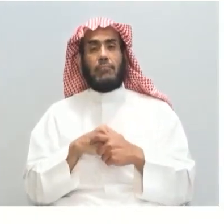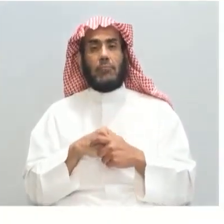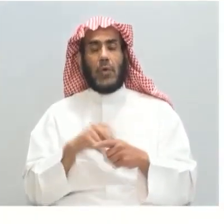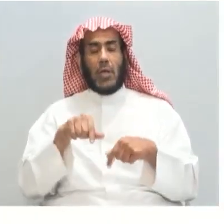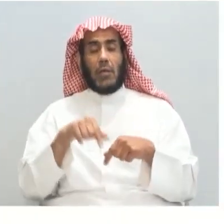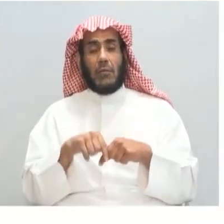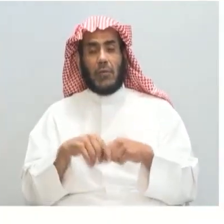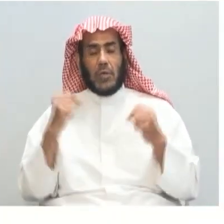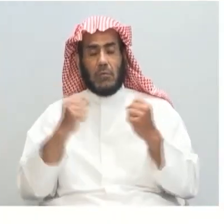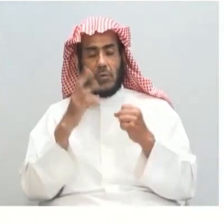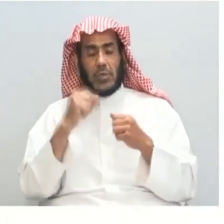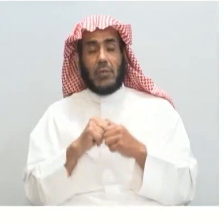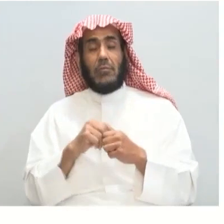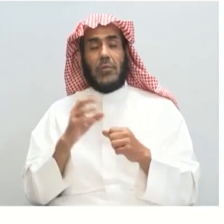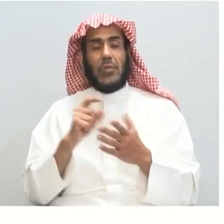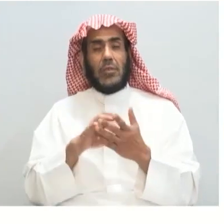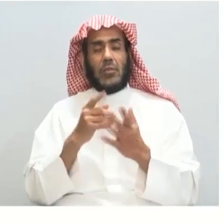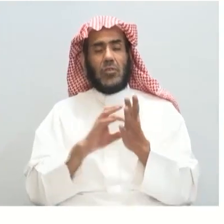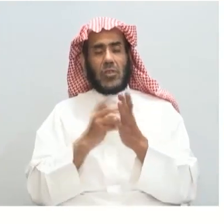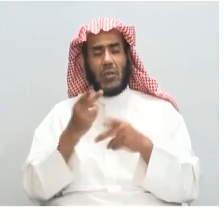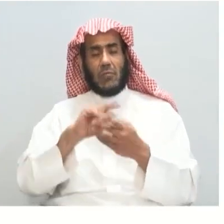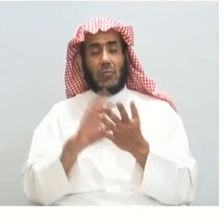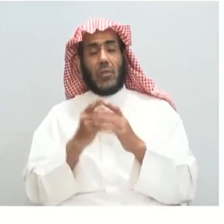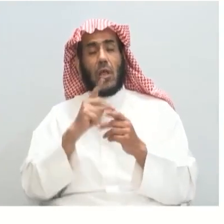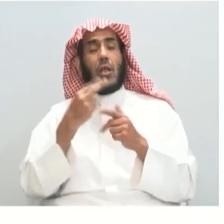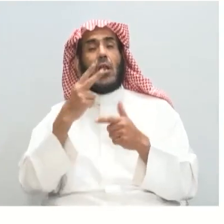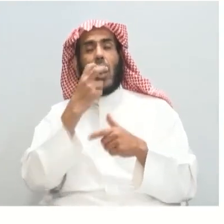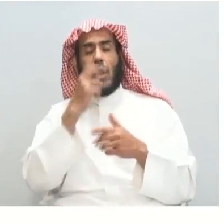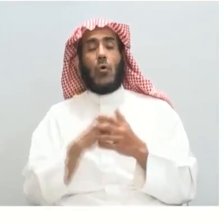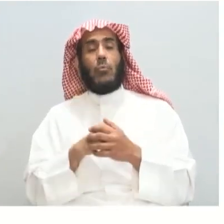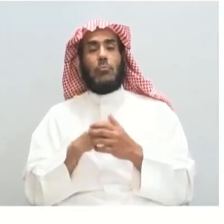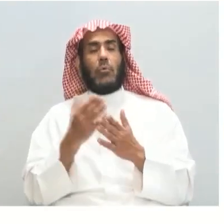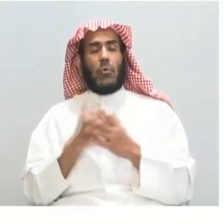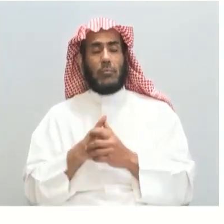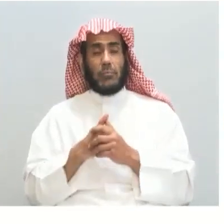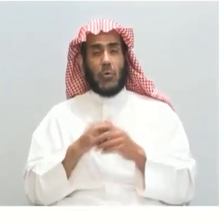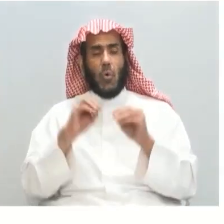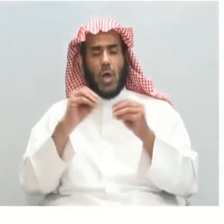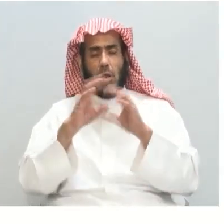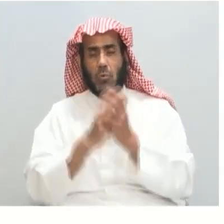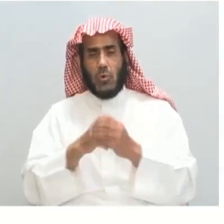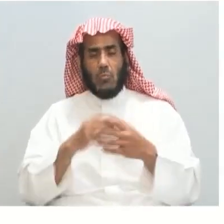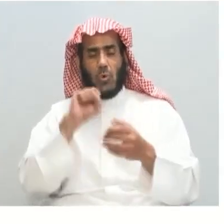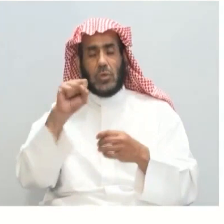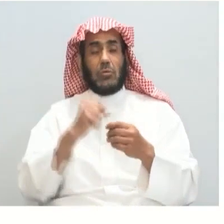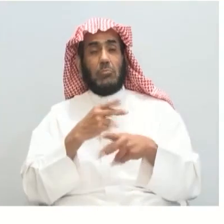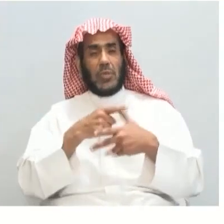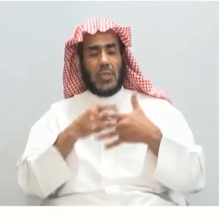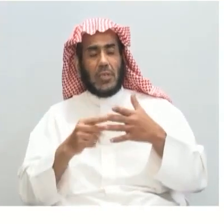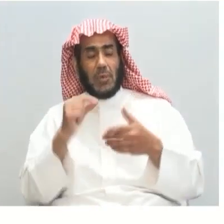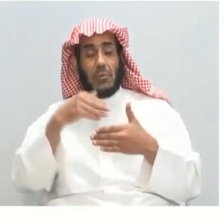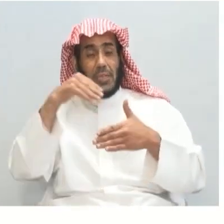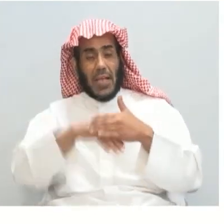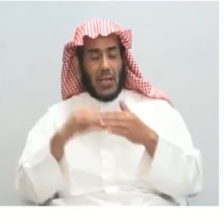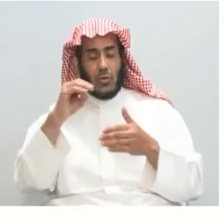هذا في علم الصرف ثانيا النحو وهو علم مختص بترتيب الكلمه